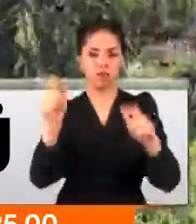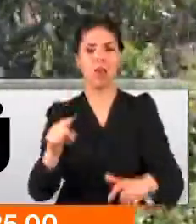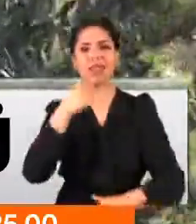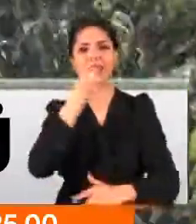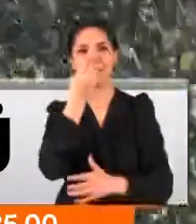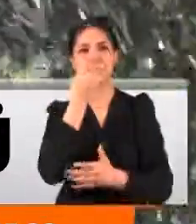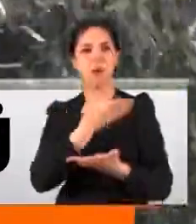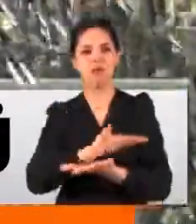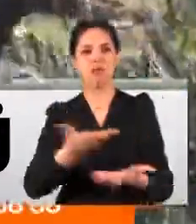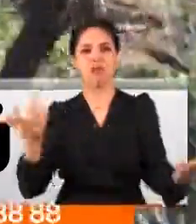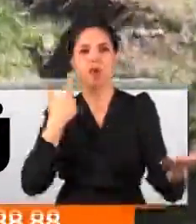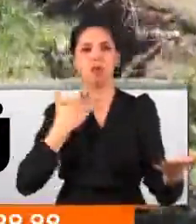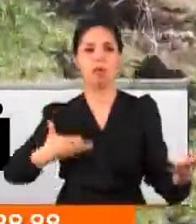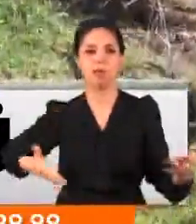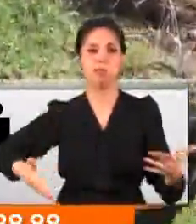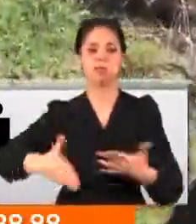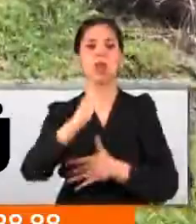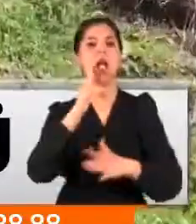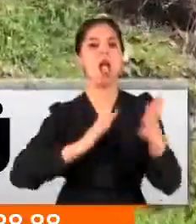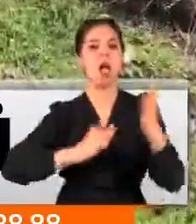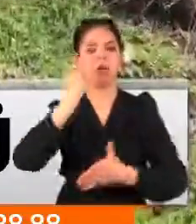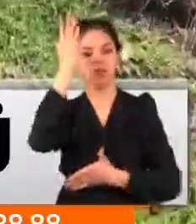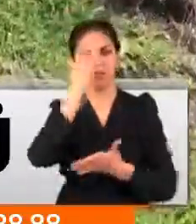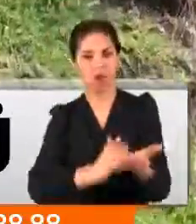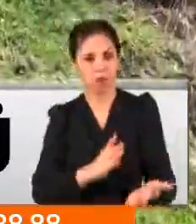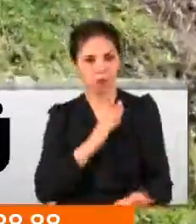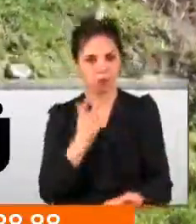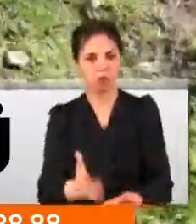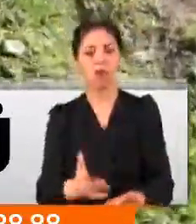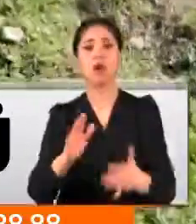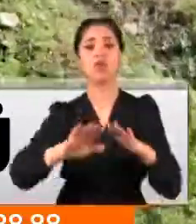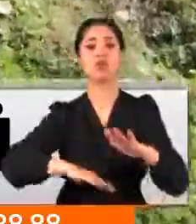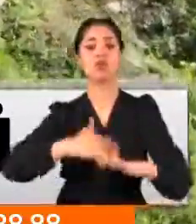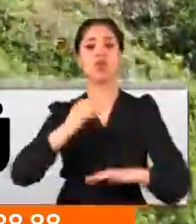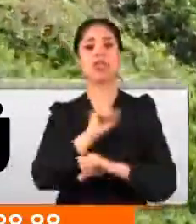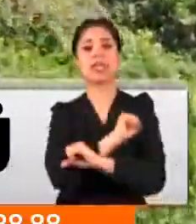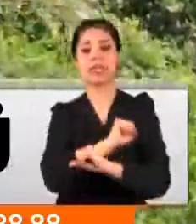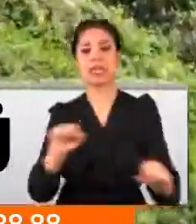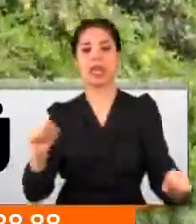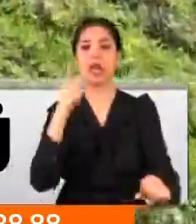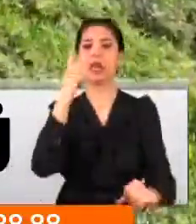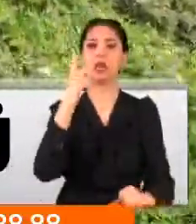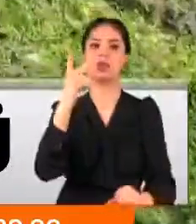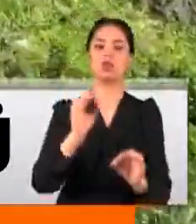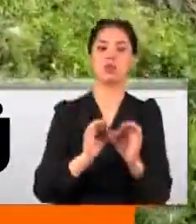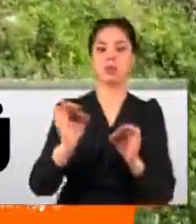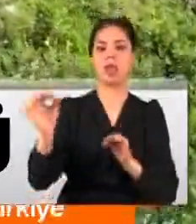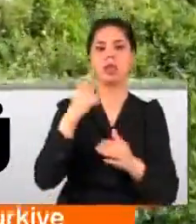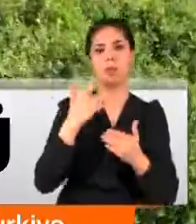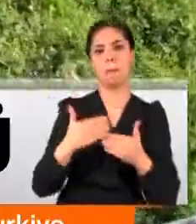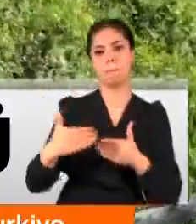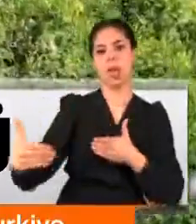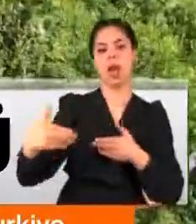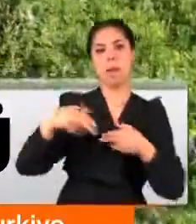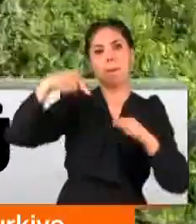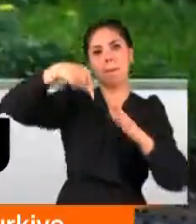zeytin bahçesinden geçti. Ağacı ortadan ikiye böldü ve ardında yaklaşık 2-3 metreye varan derin